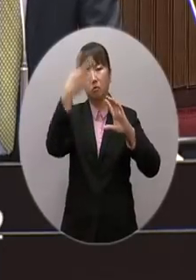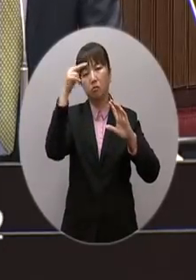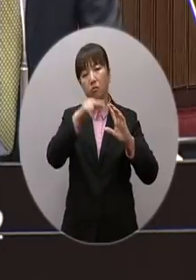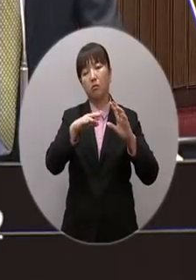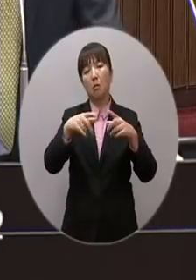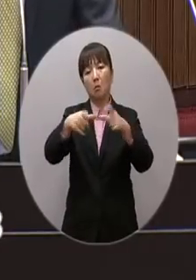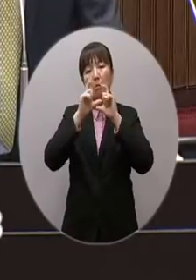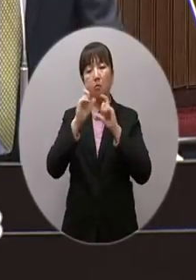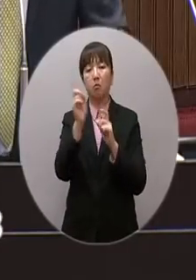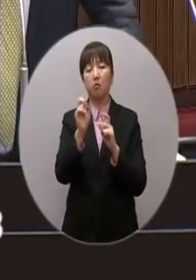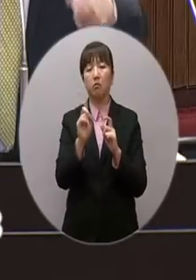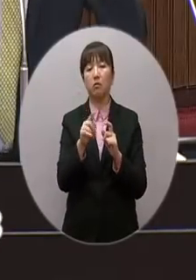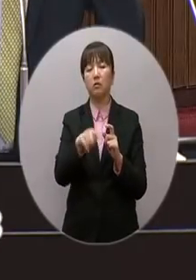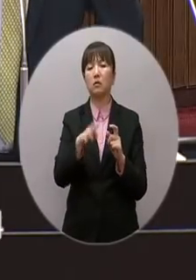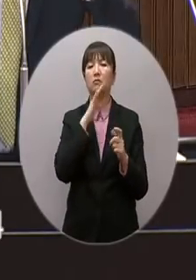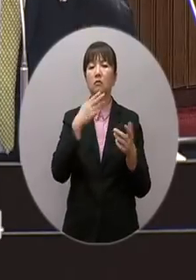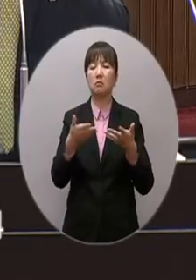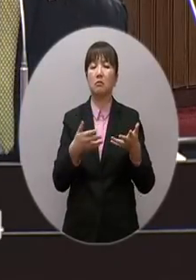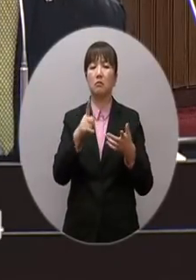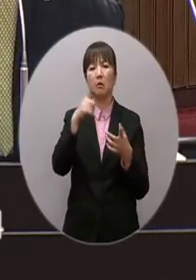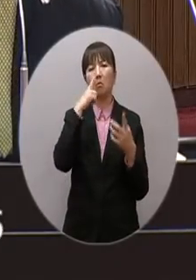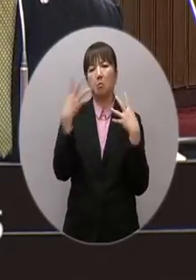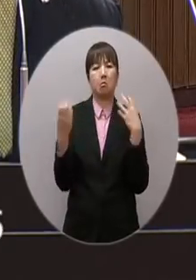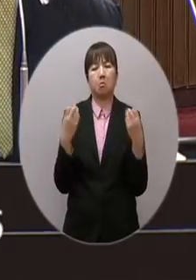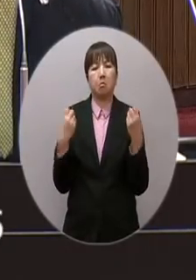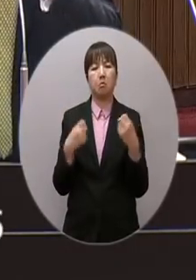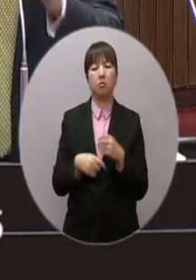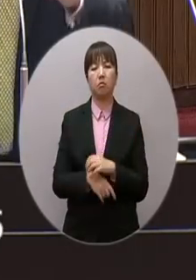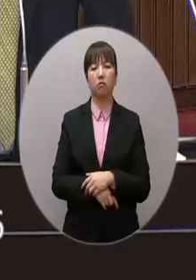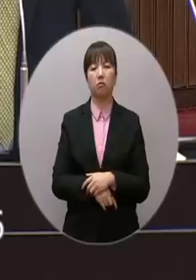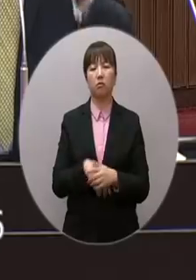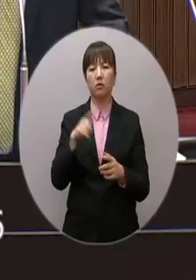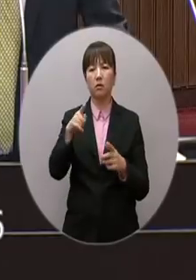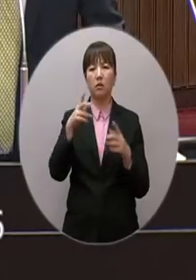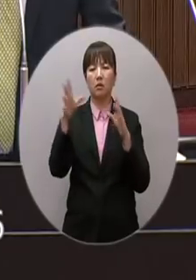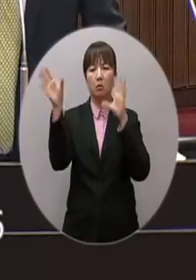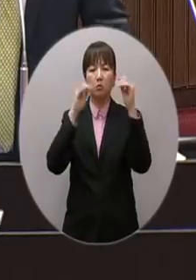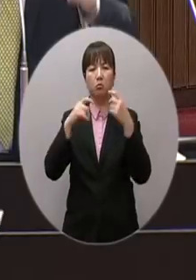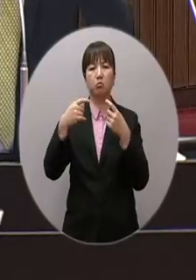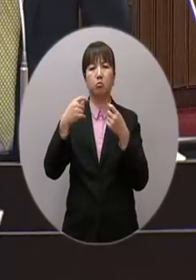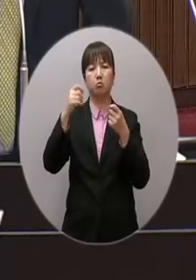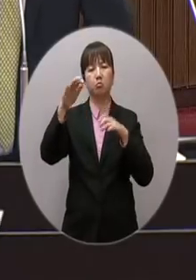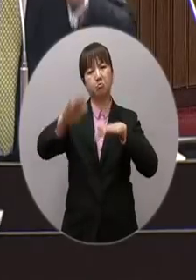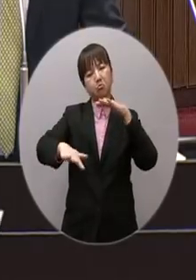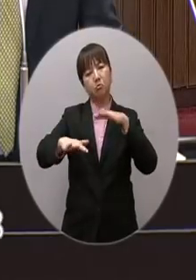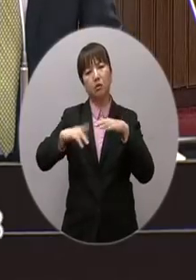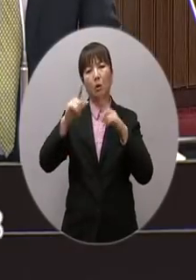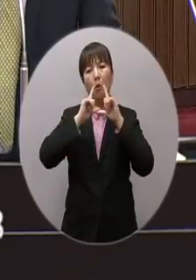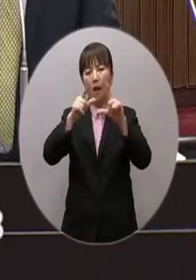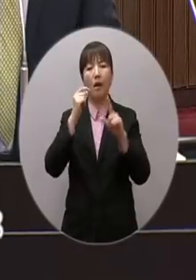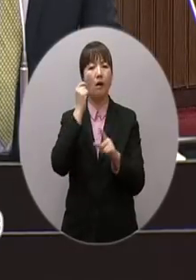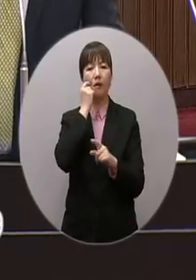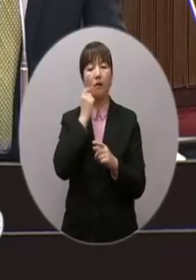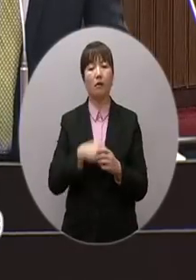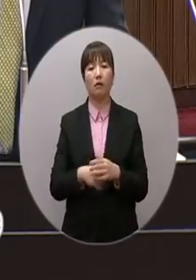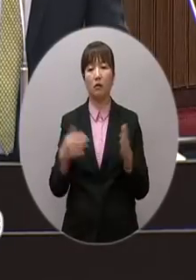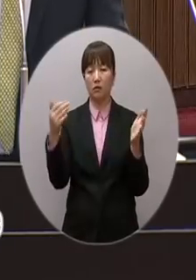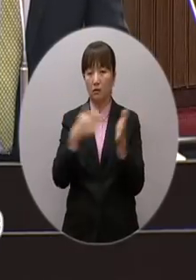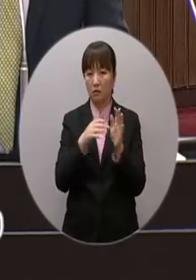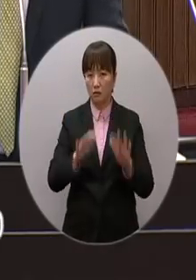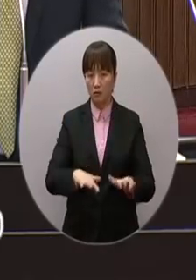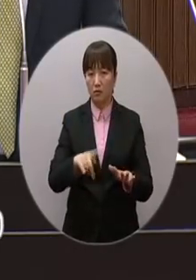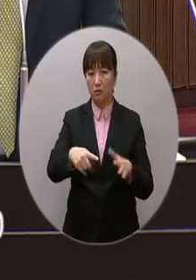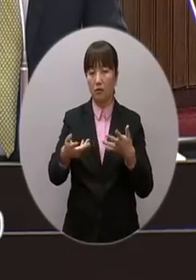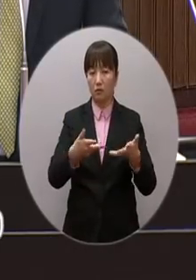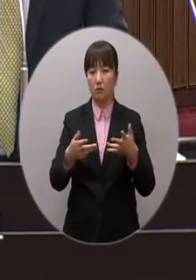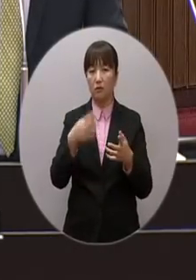给我的回答说：“啊，这个案子他不是很清楚，资讯不对等，所以他没有办法回答。”好，现在这个案